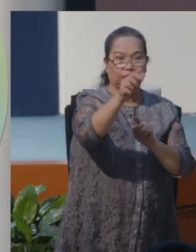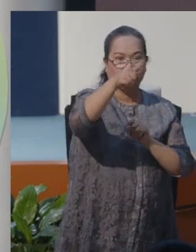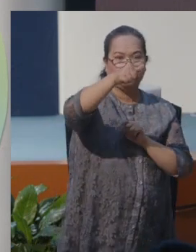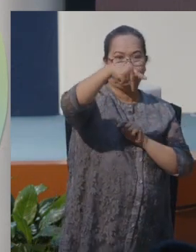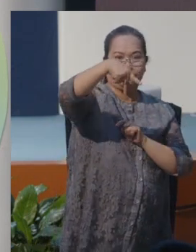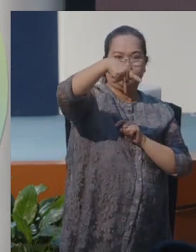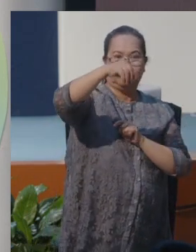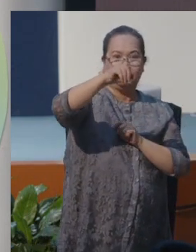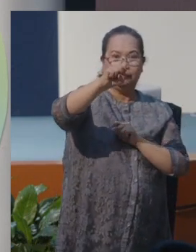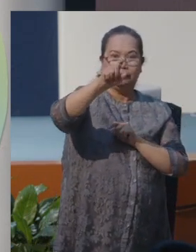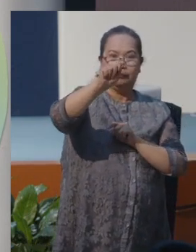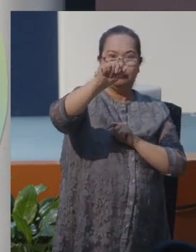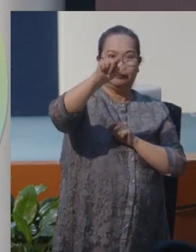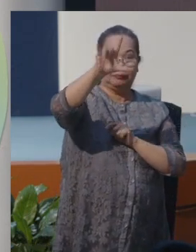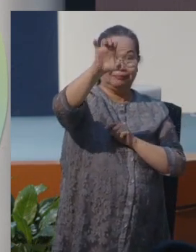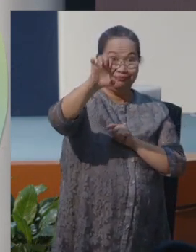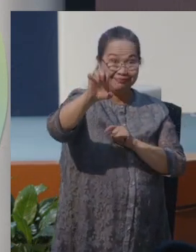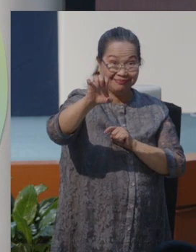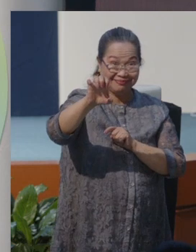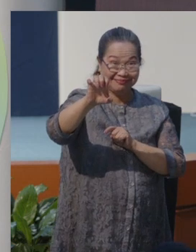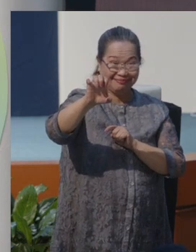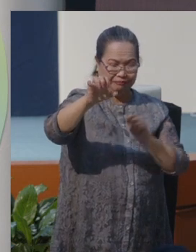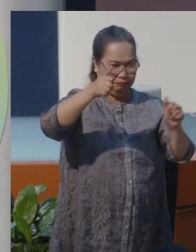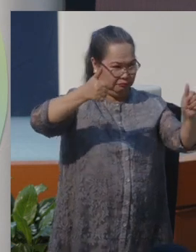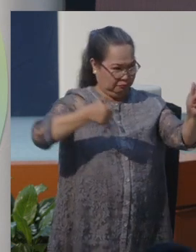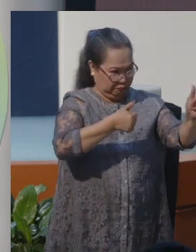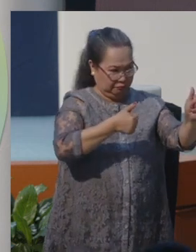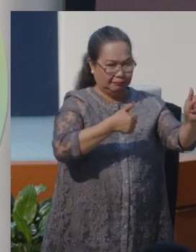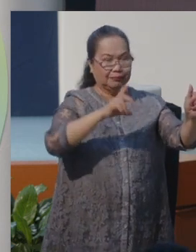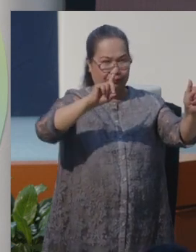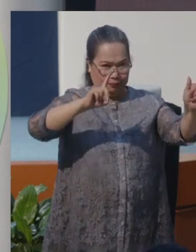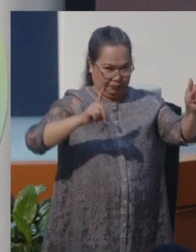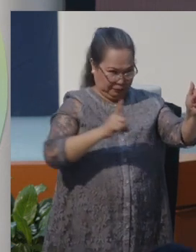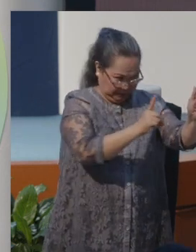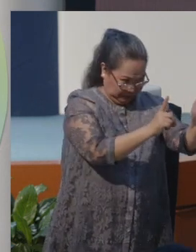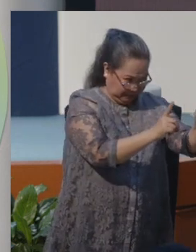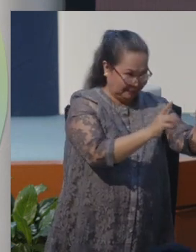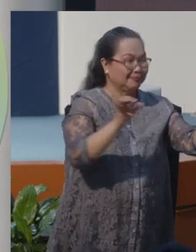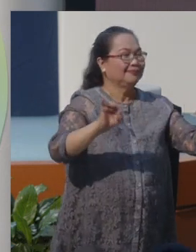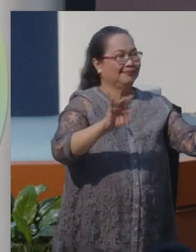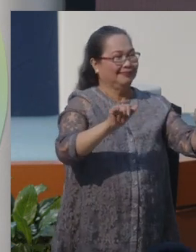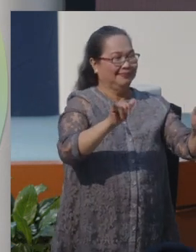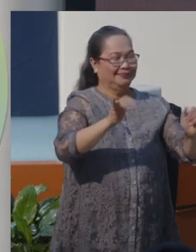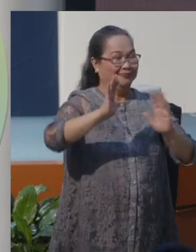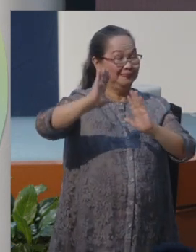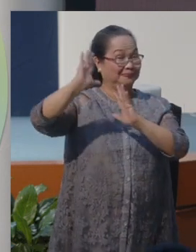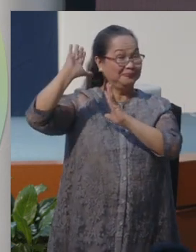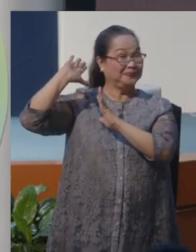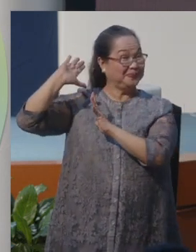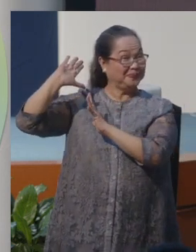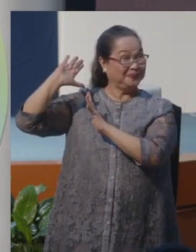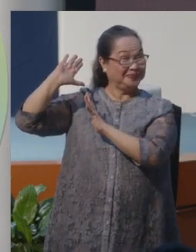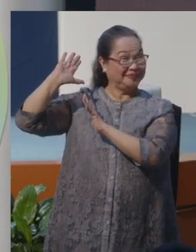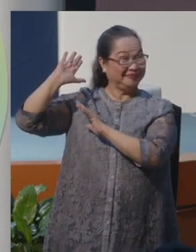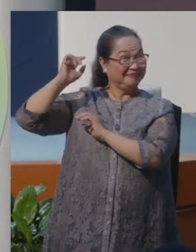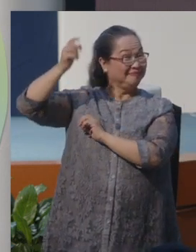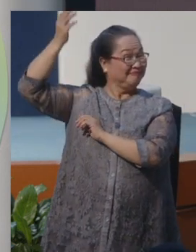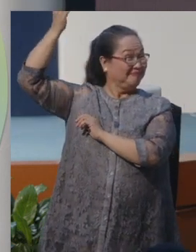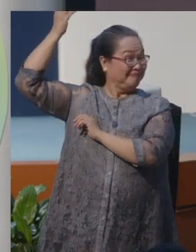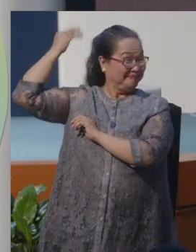Ang sabi ni Dr. R.C. Sproul sa kanyang komentaryo ay ganito. In the ancient world,